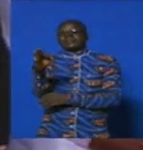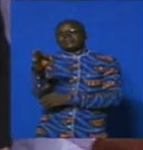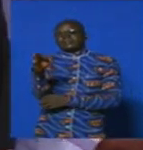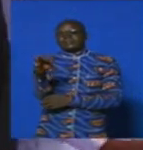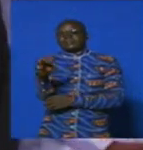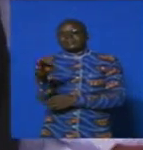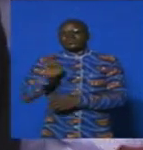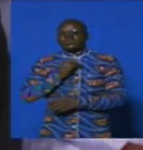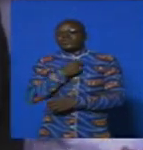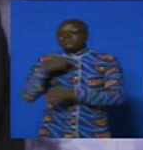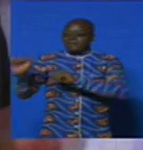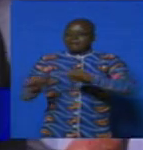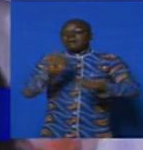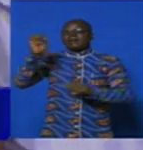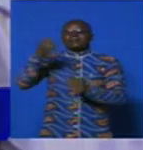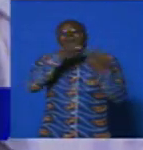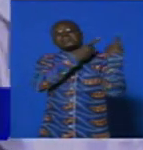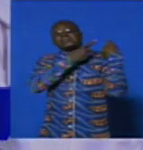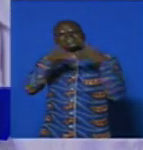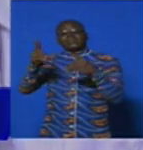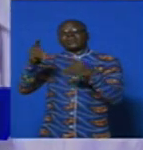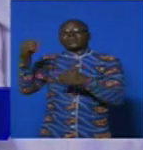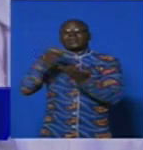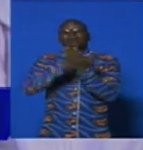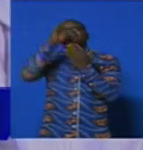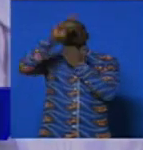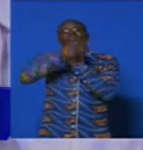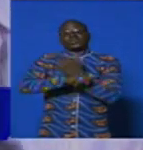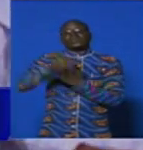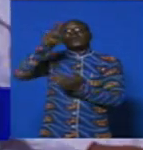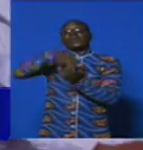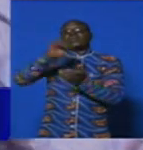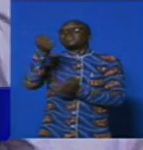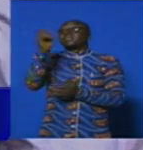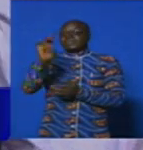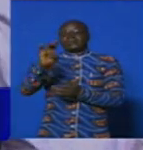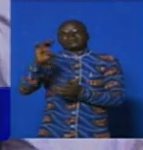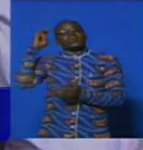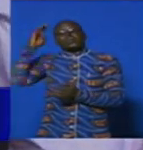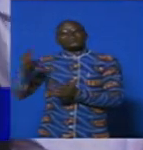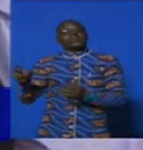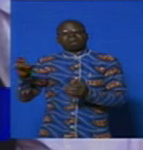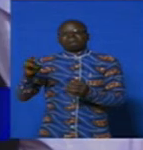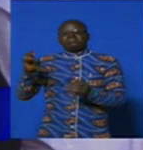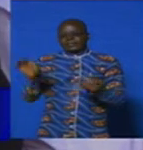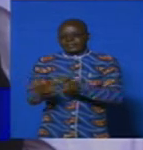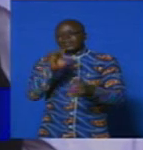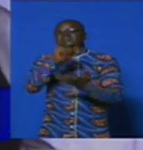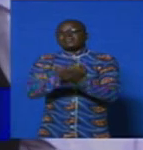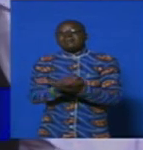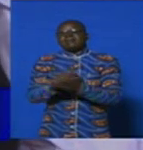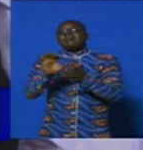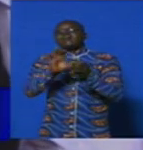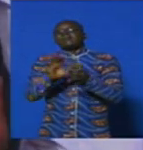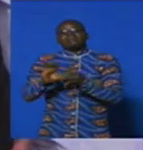sommes engagés depuis que, en juillet 2017, à Bamako, nous avons lancé cette force conjointe et l'Alliance pour